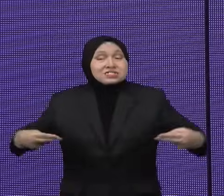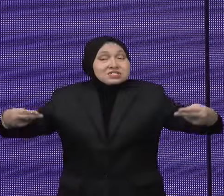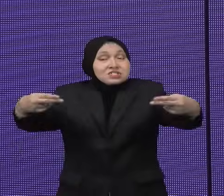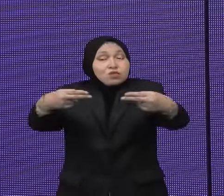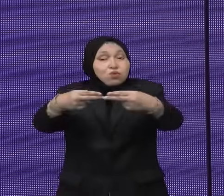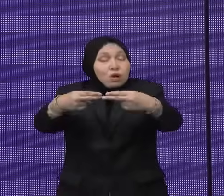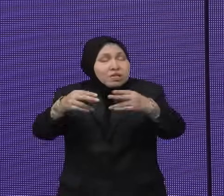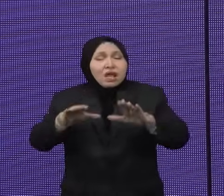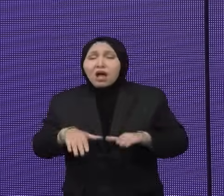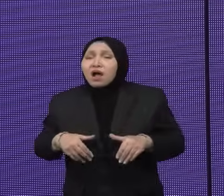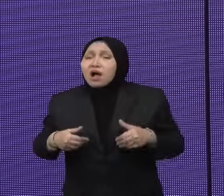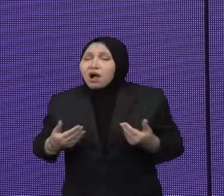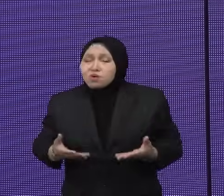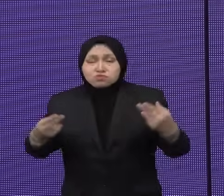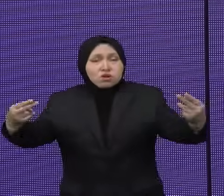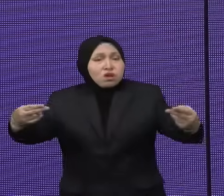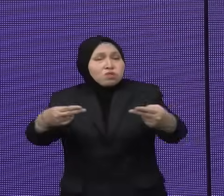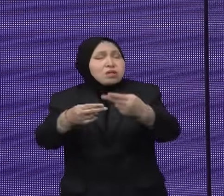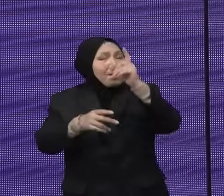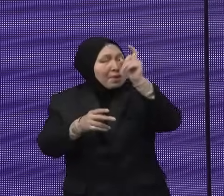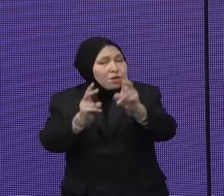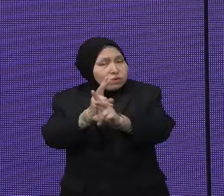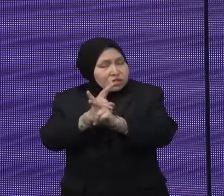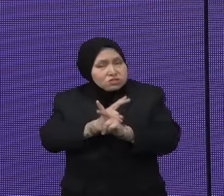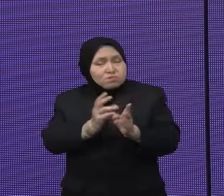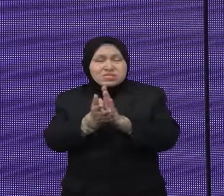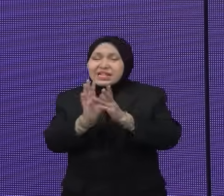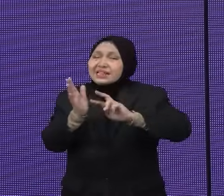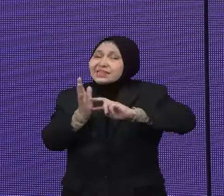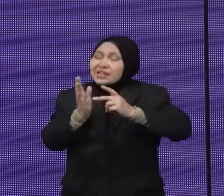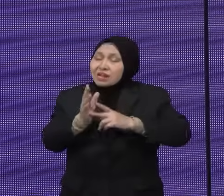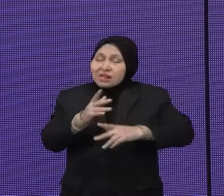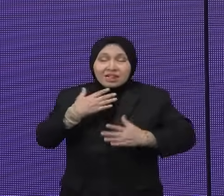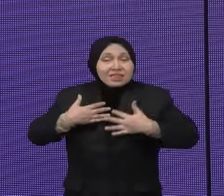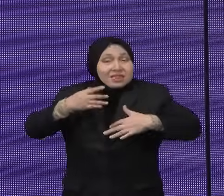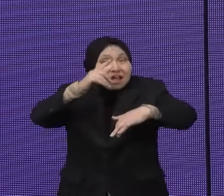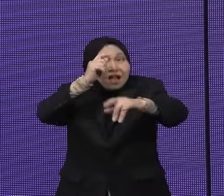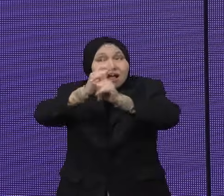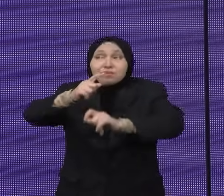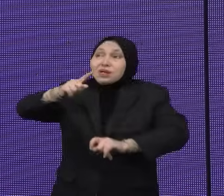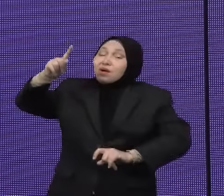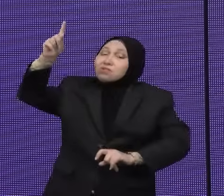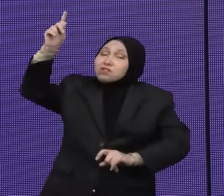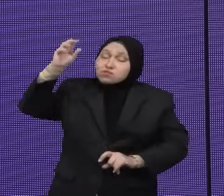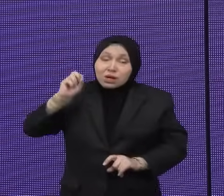maksudnya betapa silaturrahim ini perlu dijaga sebagai tanda takwa kita kepada Allah